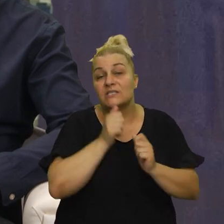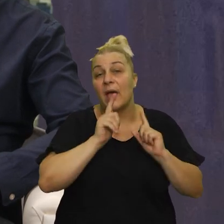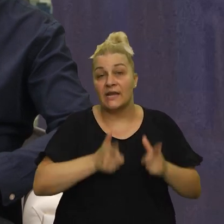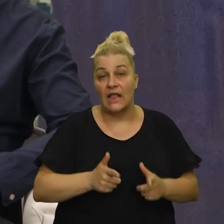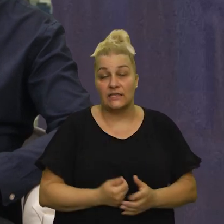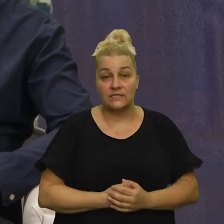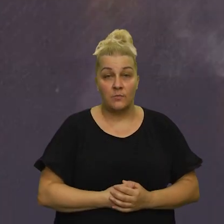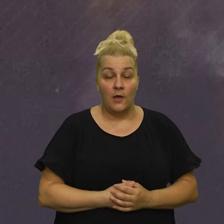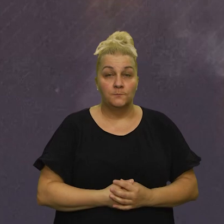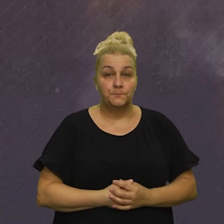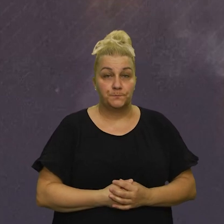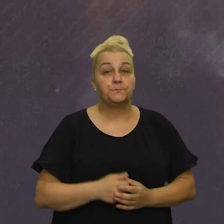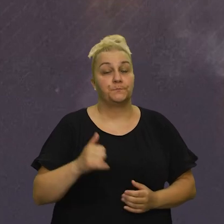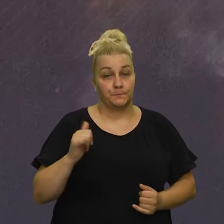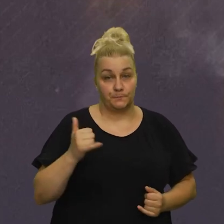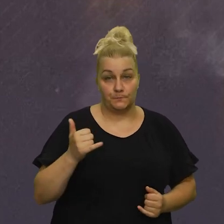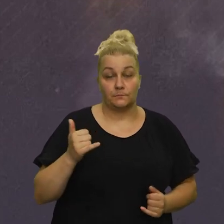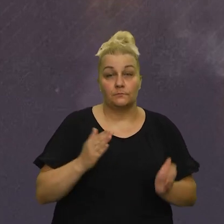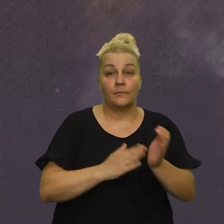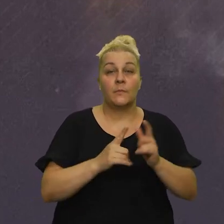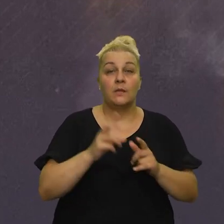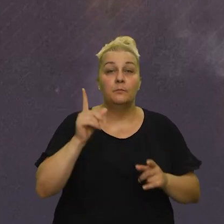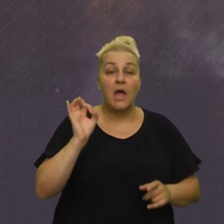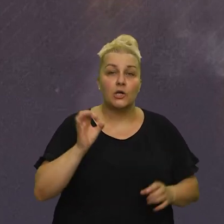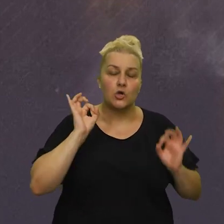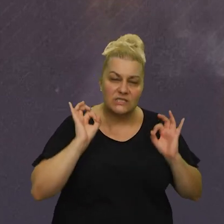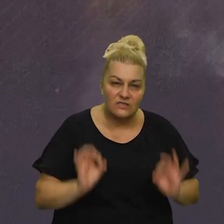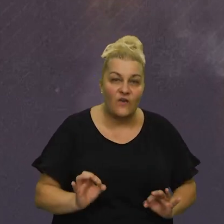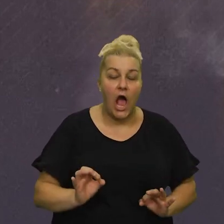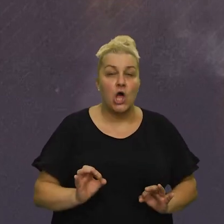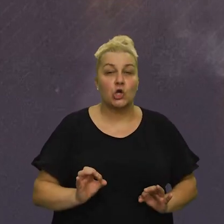da. Mario je stvarno